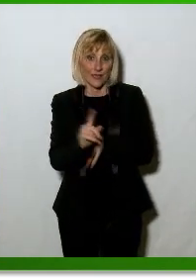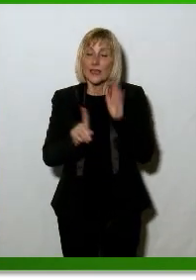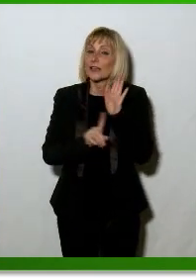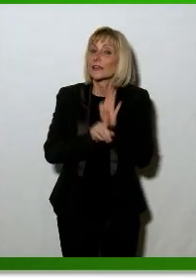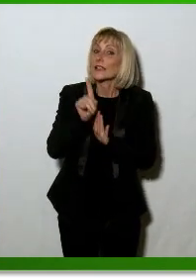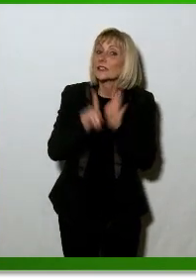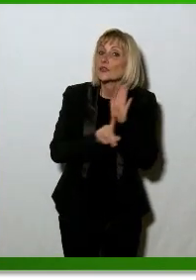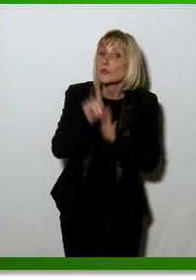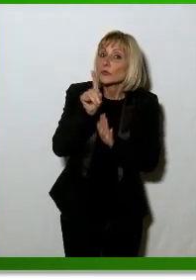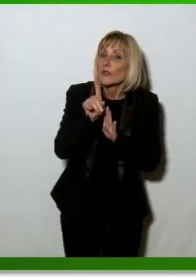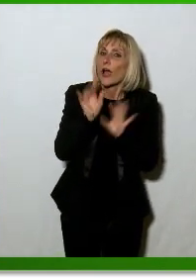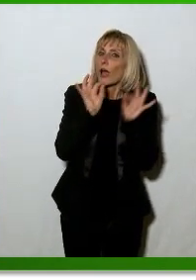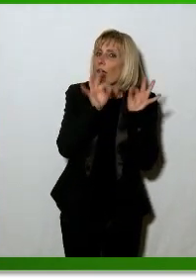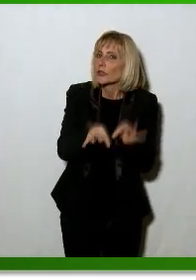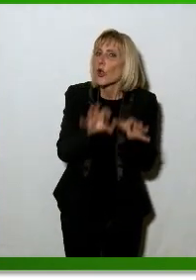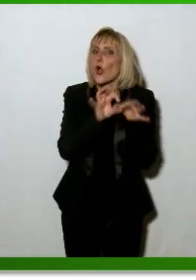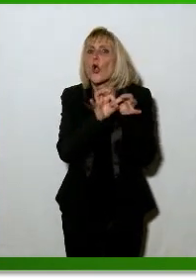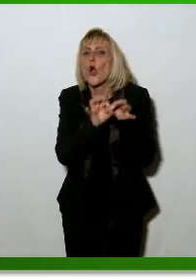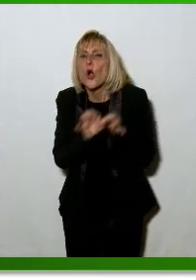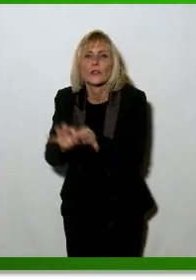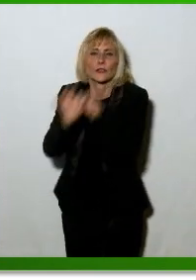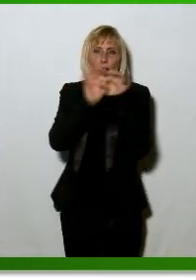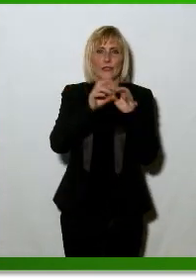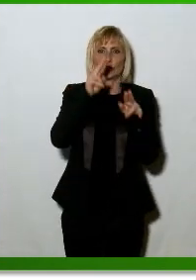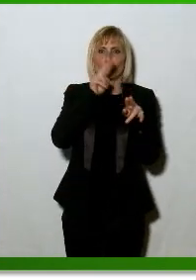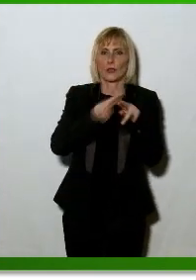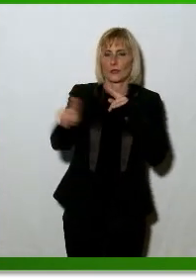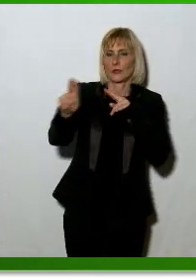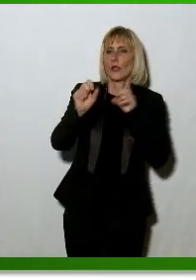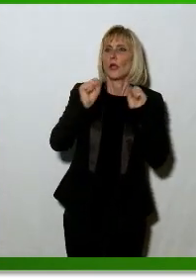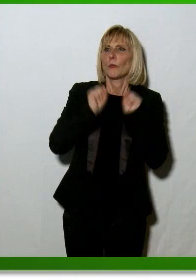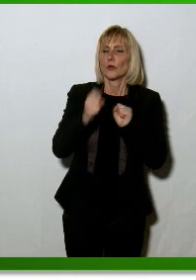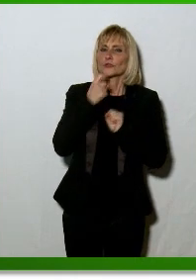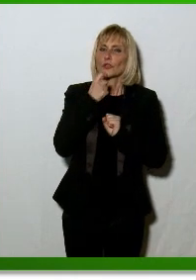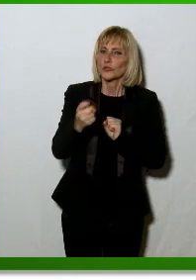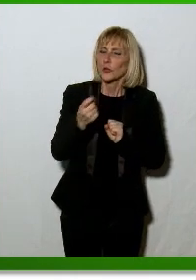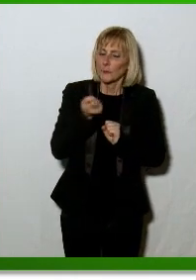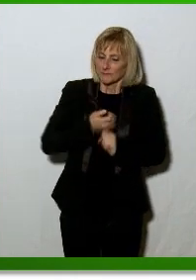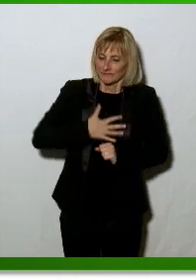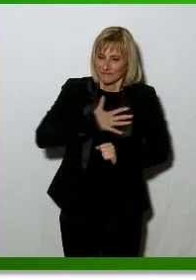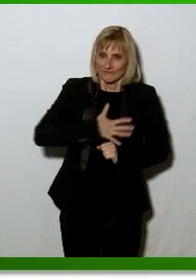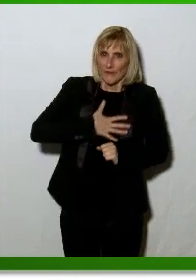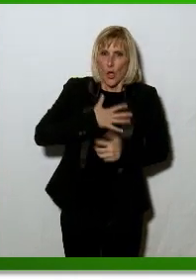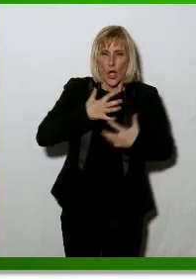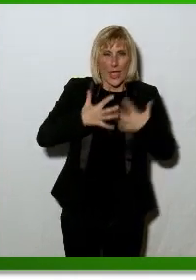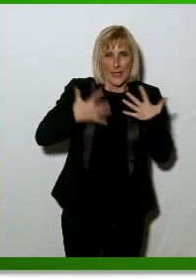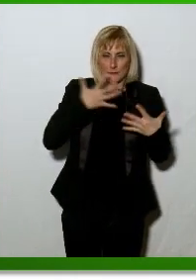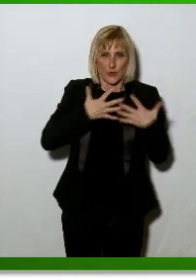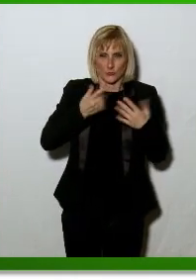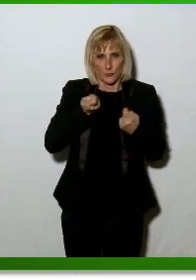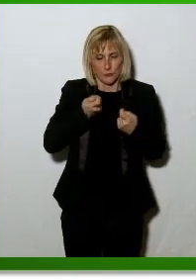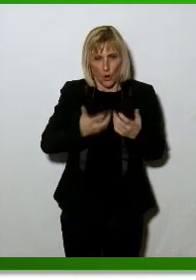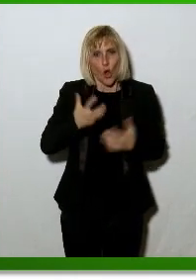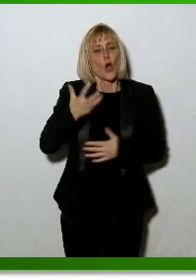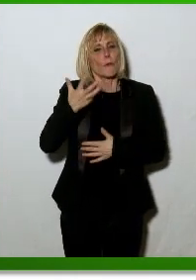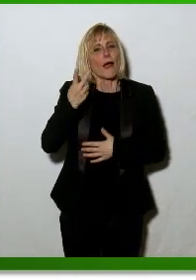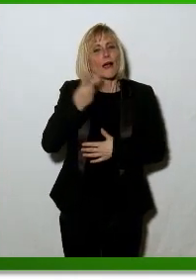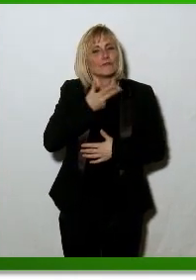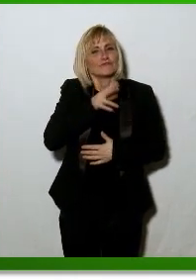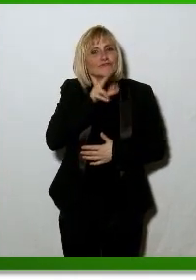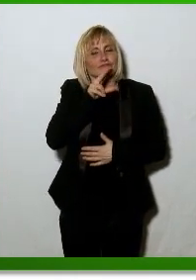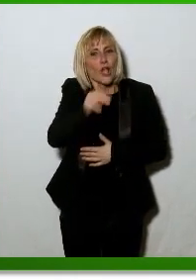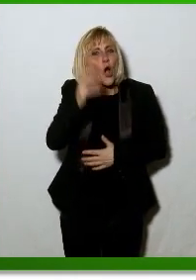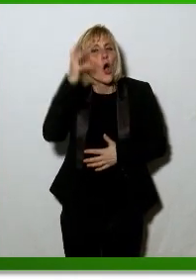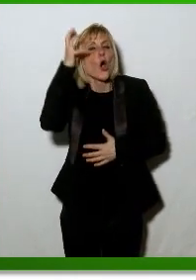raggiunto il coordinamento nazionale di cui lasciatemelo dire con un po' di di emozione sono profondamente orgoglioso e